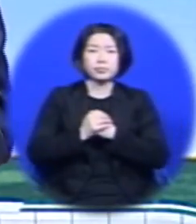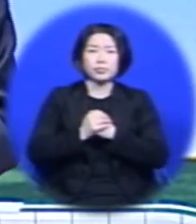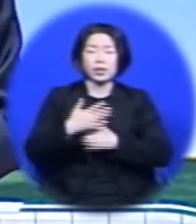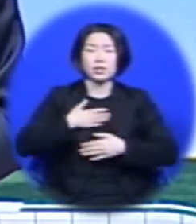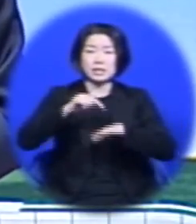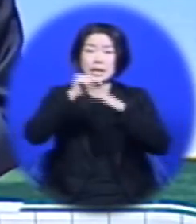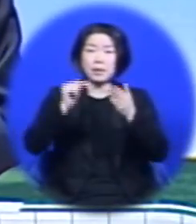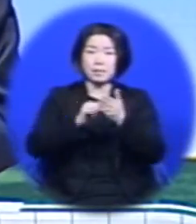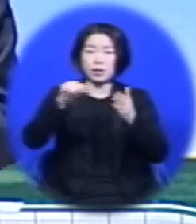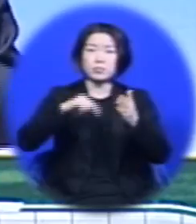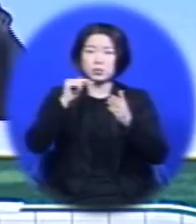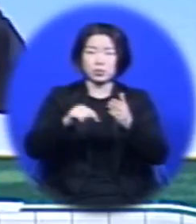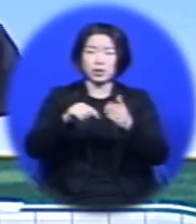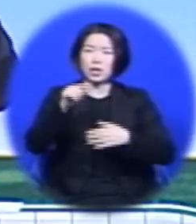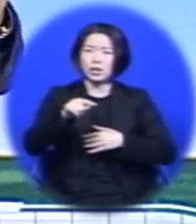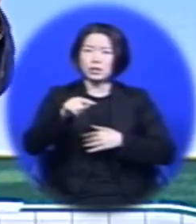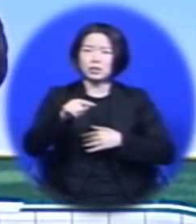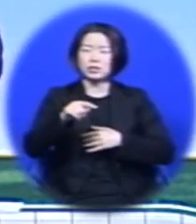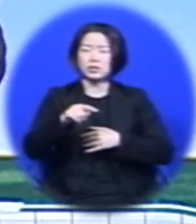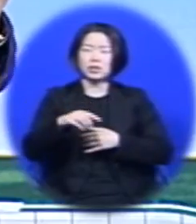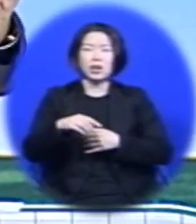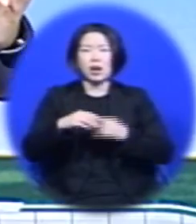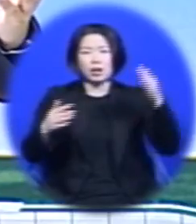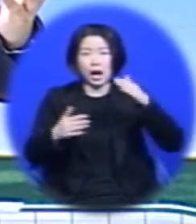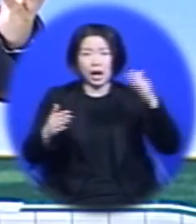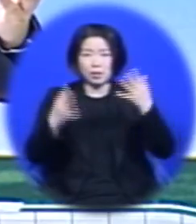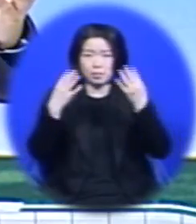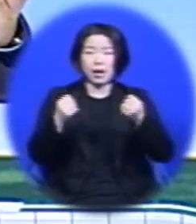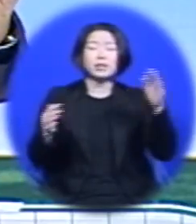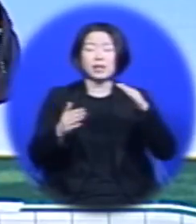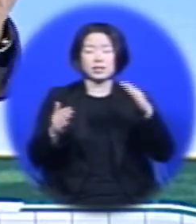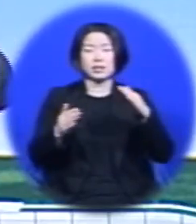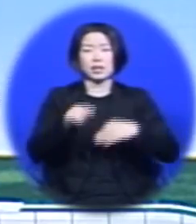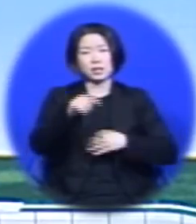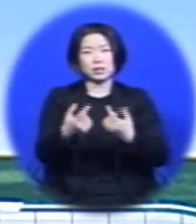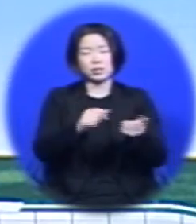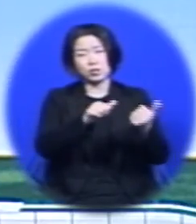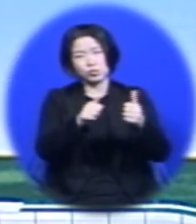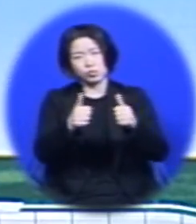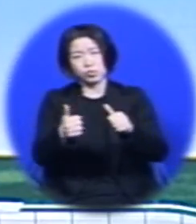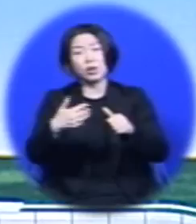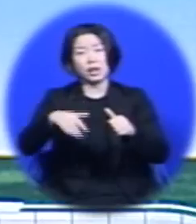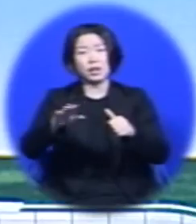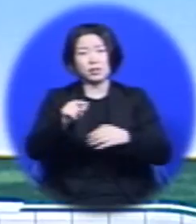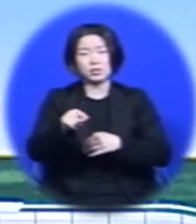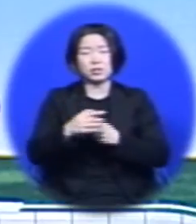제 마음 속에는 그의 꽂은 수많은 그 학생들이 그렇게 죽어간 것은